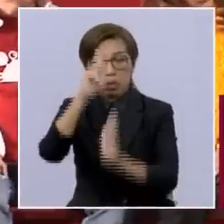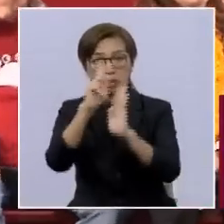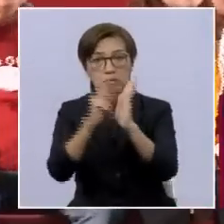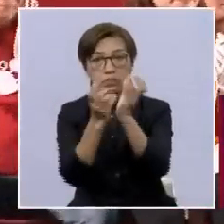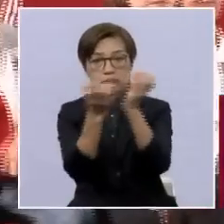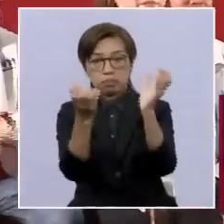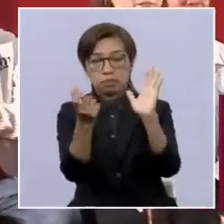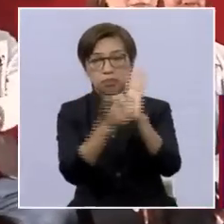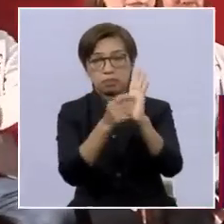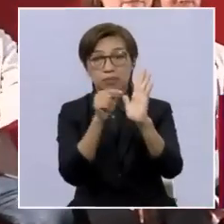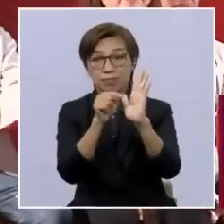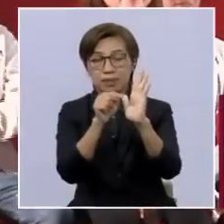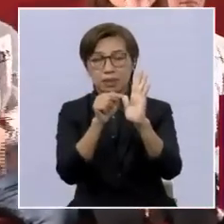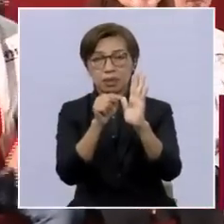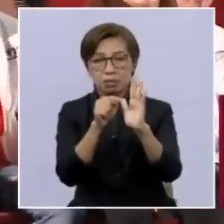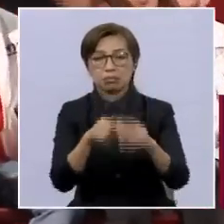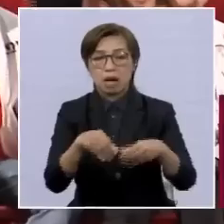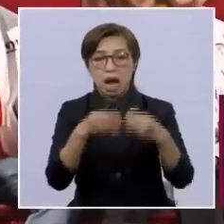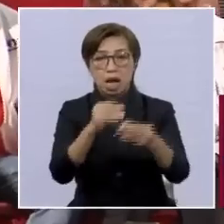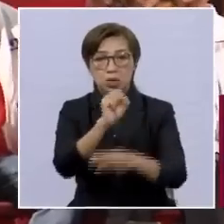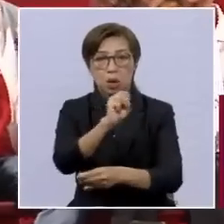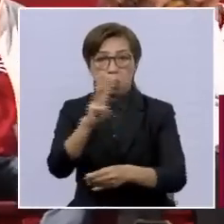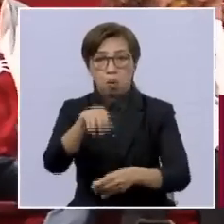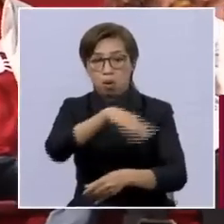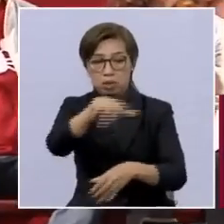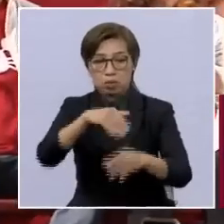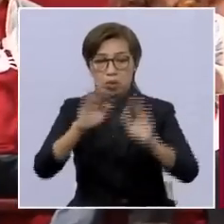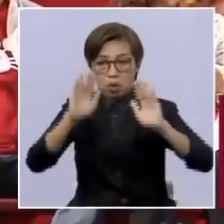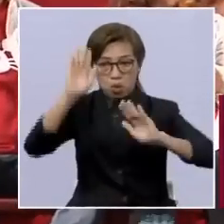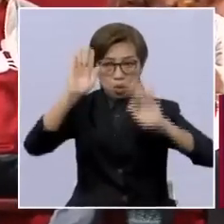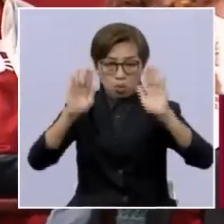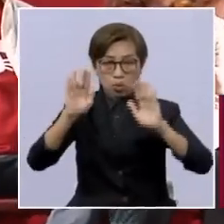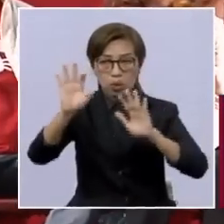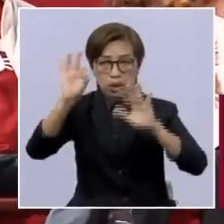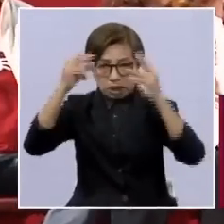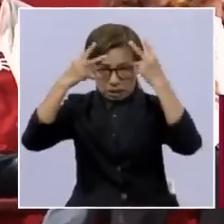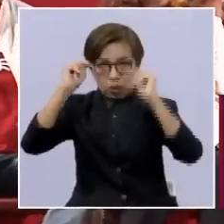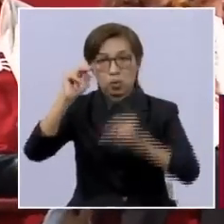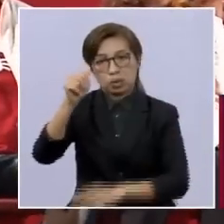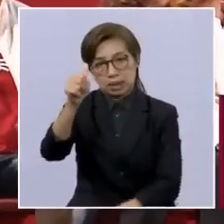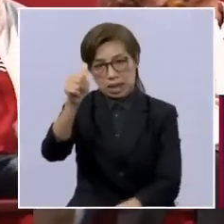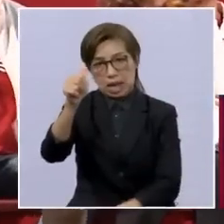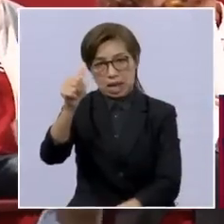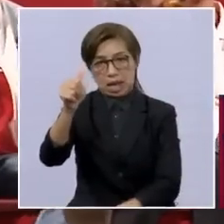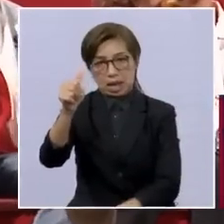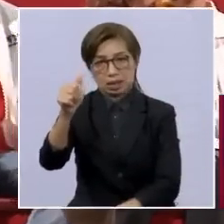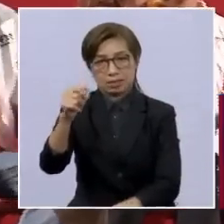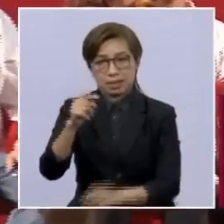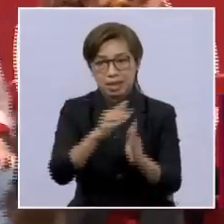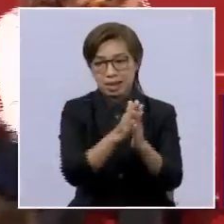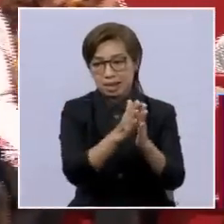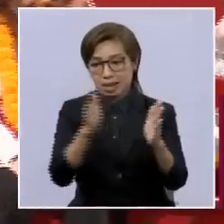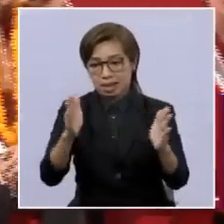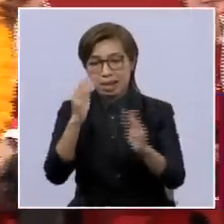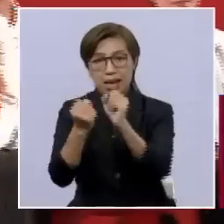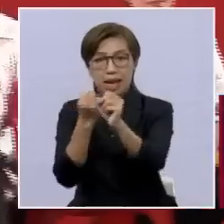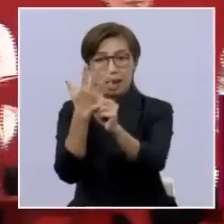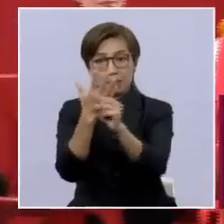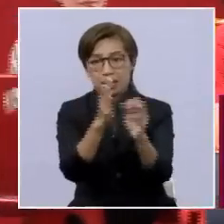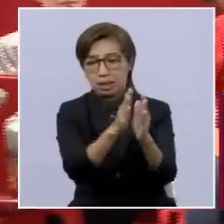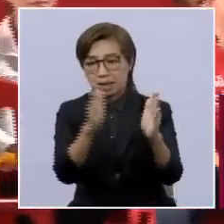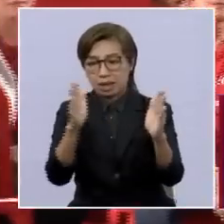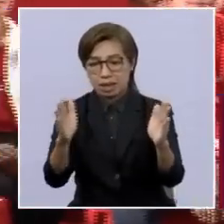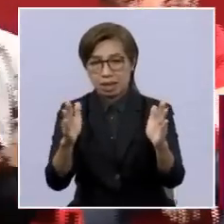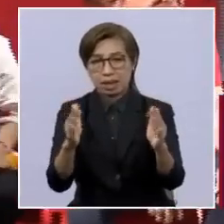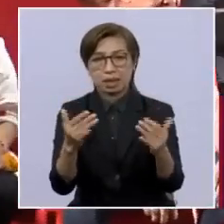คะ2560ให้อำนาจสวสามารถที่จะร่วมโหวตเลือกนายกรัฐมนตรีได้ใน5ปีแรกซึ่งครั้งนี้เนี่ยก็จะเป็น